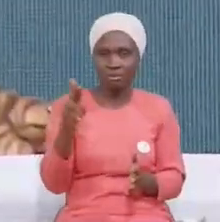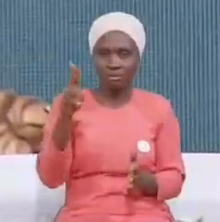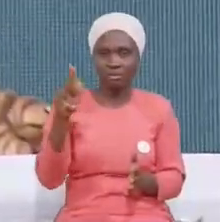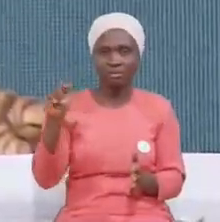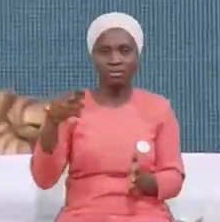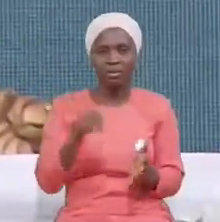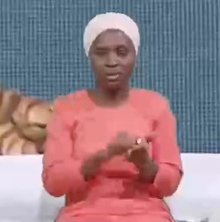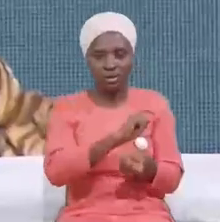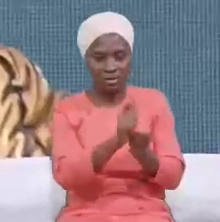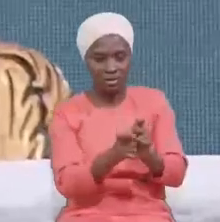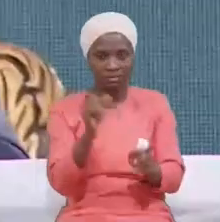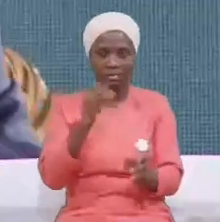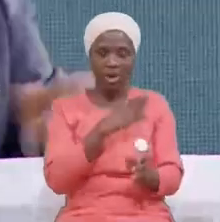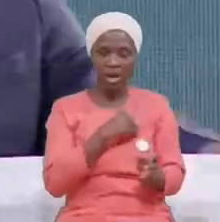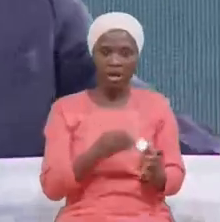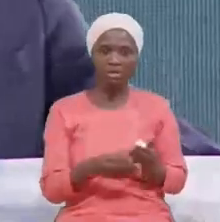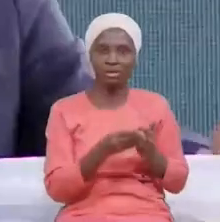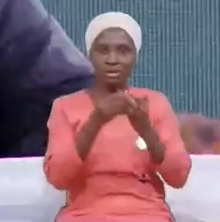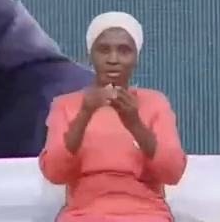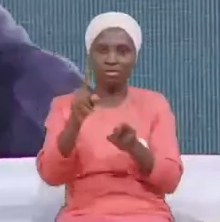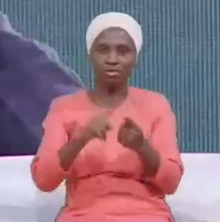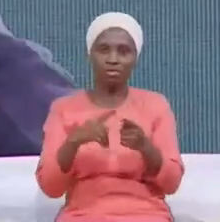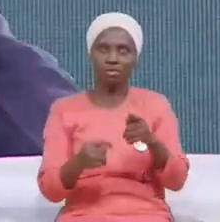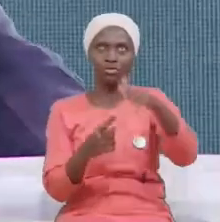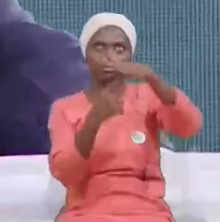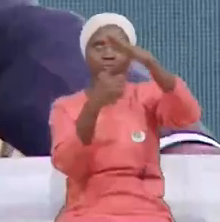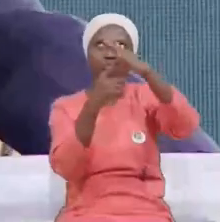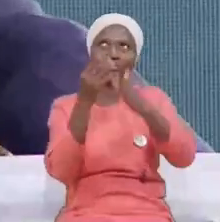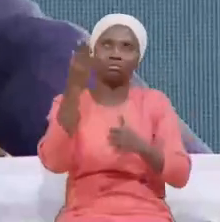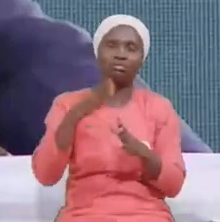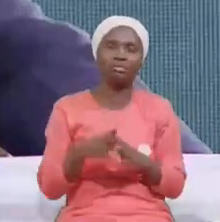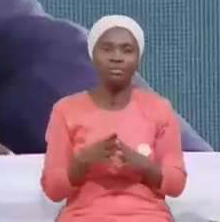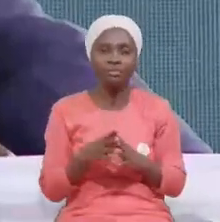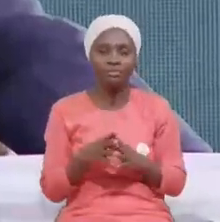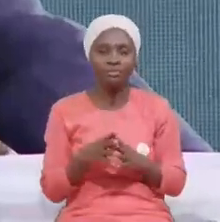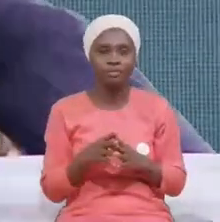Et c'est cette vérité qui transforme, qui te conduit au ciel.